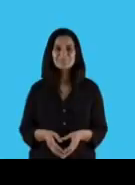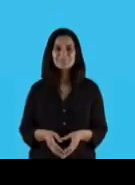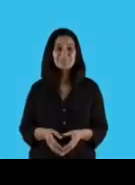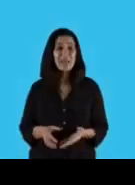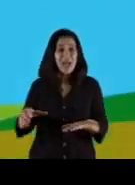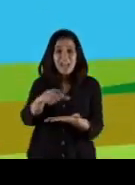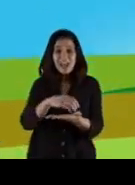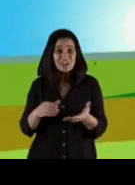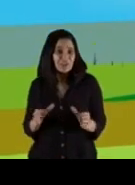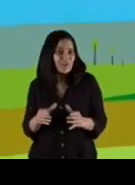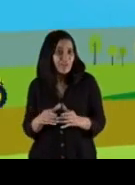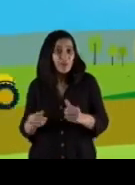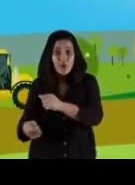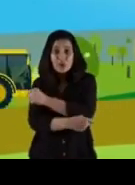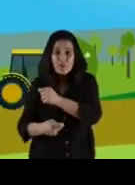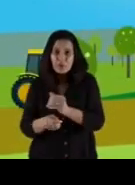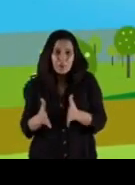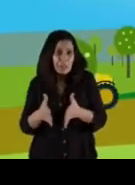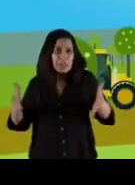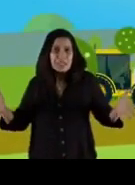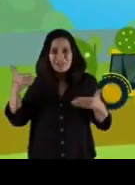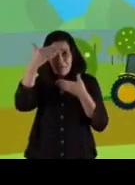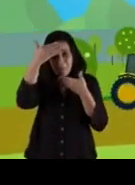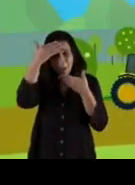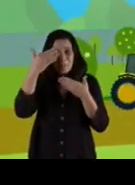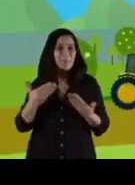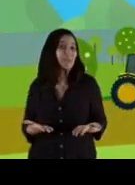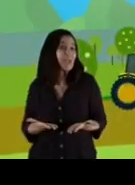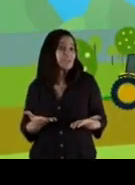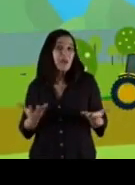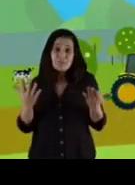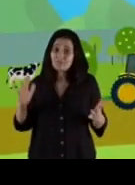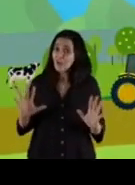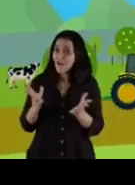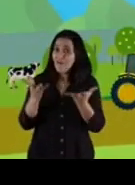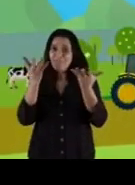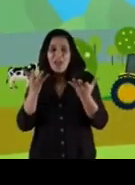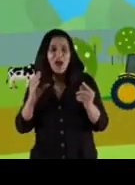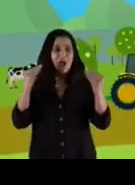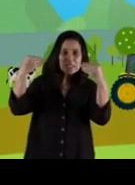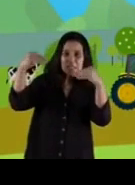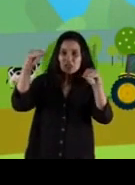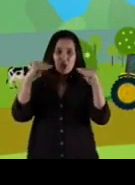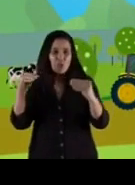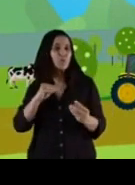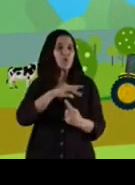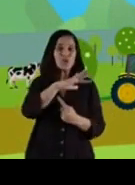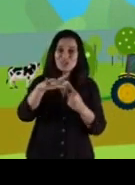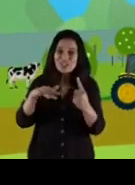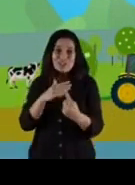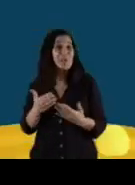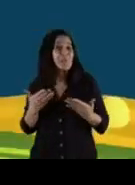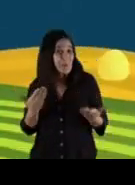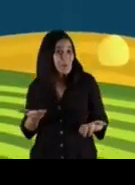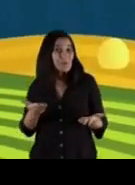كتشكل اراضي الجماعات السلاليه حصه كبيره من مجال القروي في بلادنا شليكي خليها رافعه اساسيه للتنميه الاقتصاديه والاجتماعيه